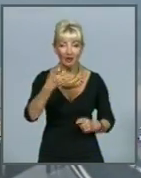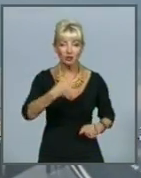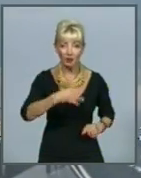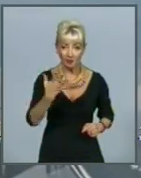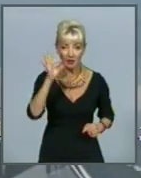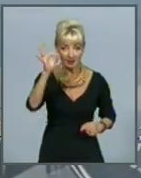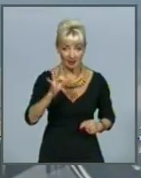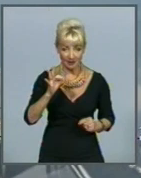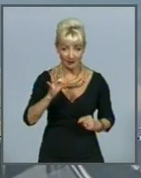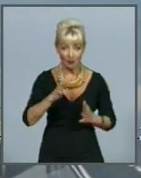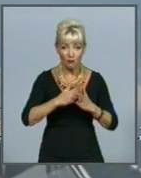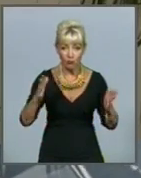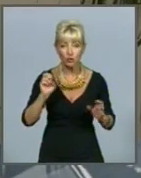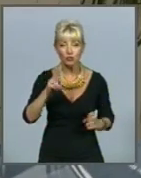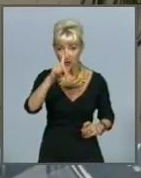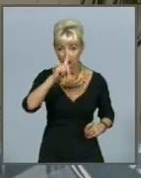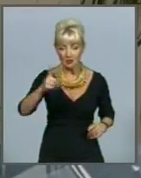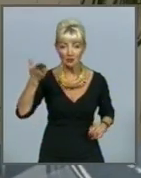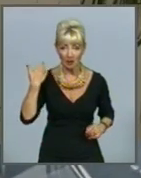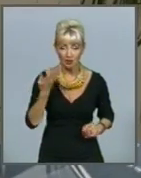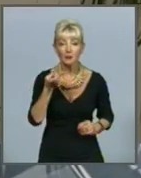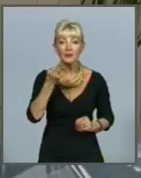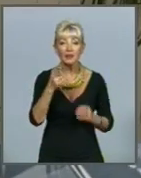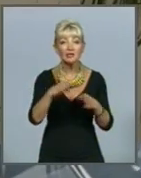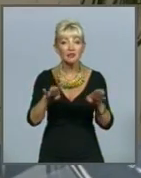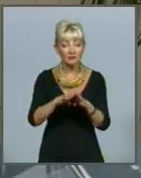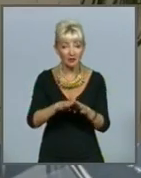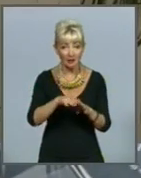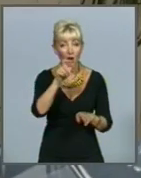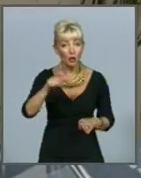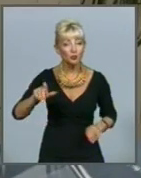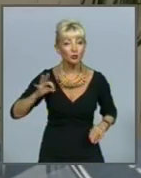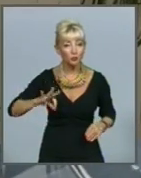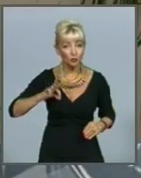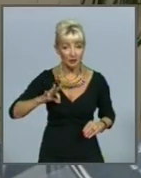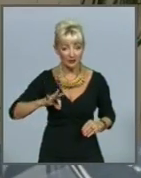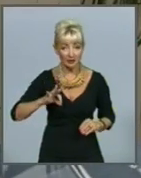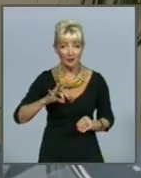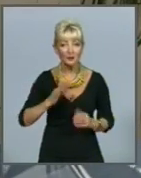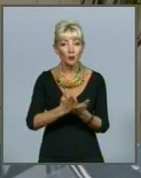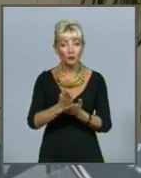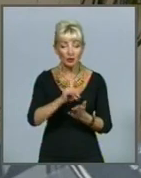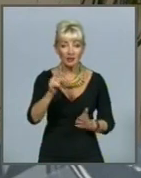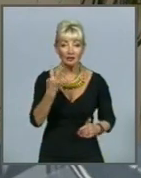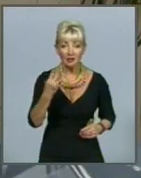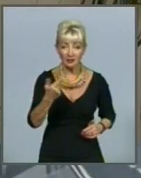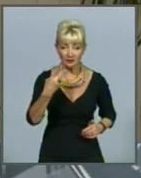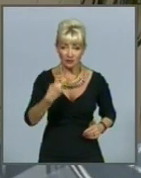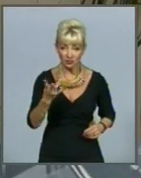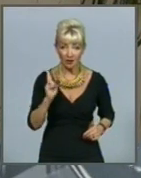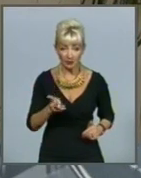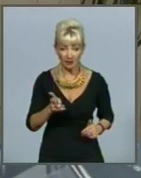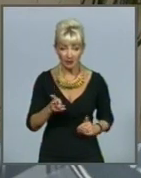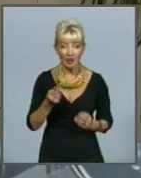ніж місяцем раніше. Для порівняння, споживачі користувались послугою за 3 гривні 24 копійки. Ціна вказана з